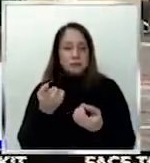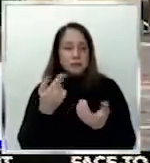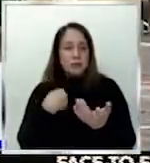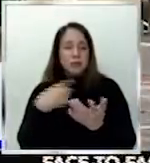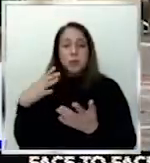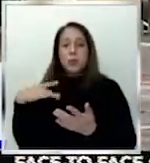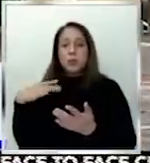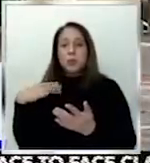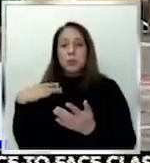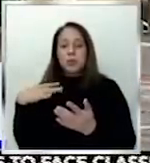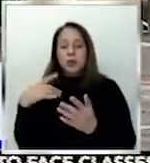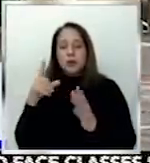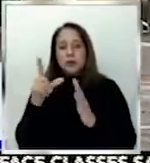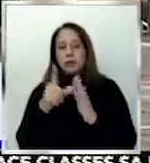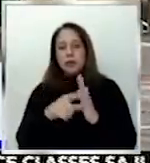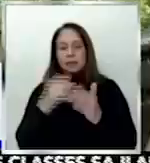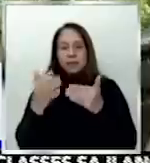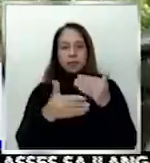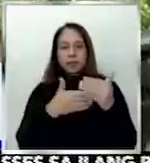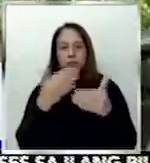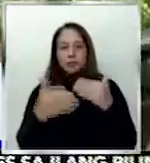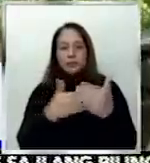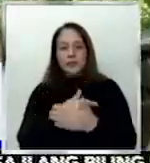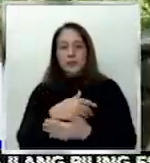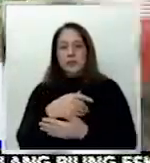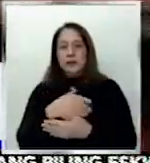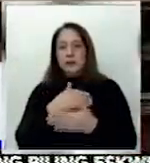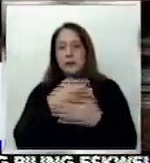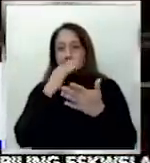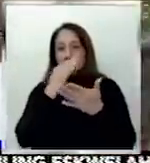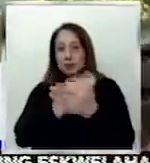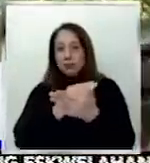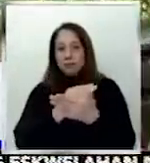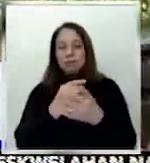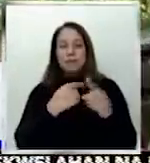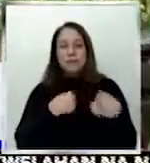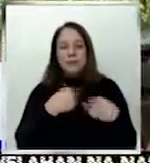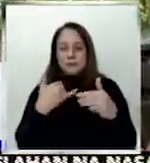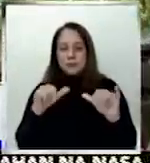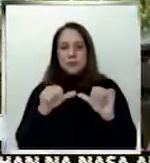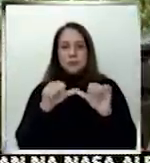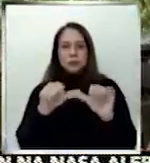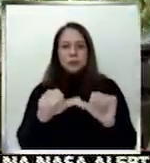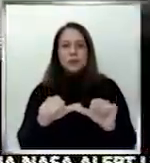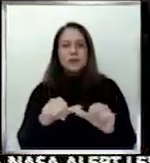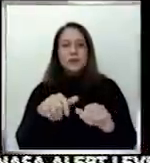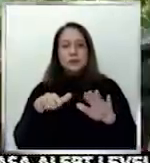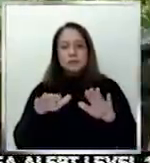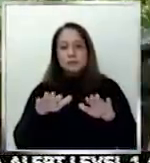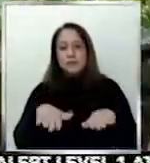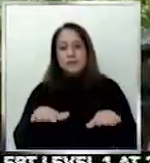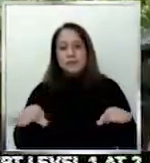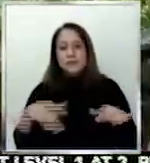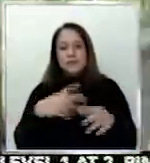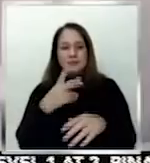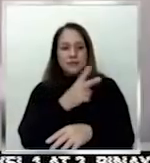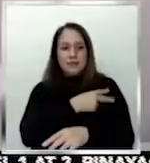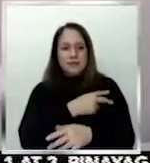legal na proseso sa mga petisyon. Pero itutuloy pa rin daw nila ang planong pediatric vaccination.